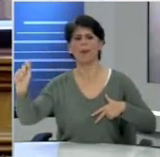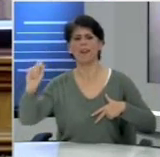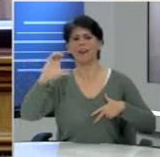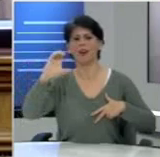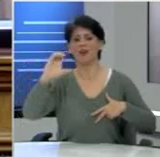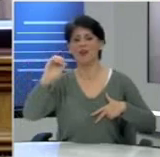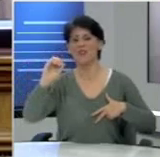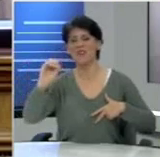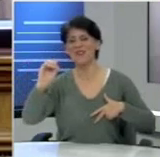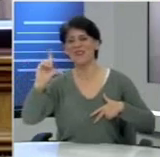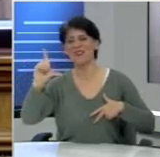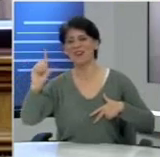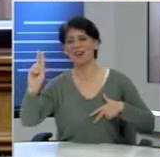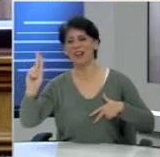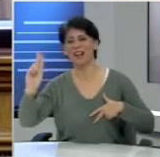Κολάμπια, όπως θέλετε, πείτε το.